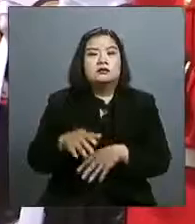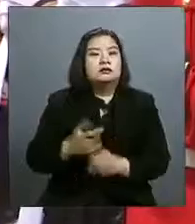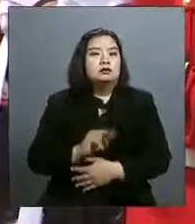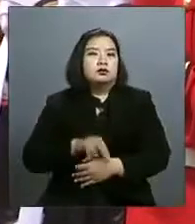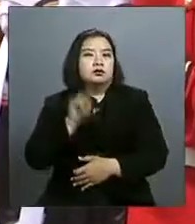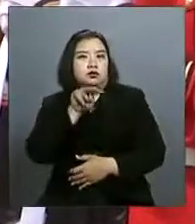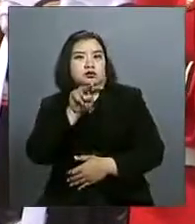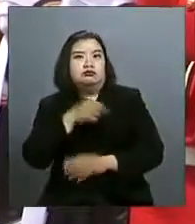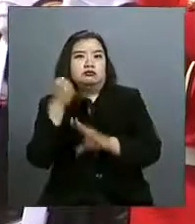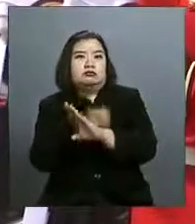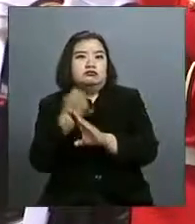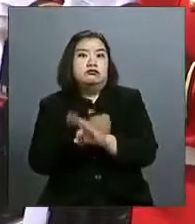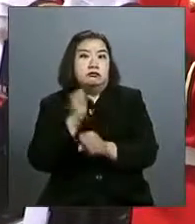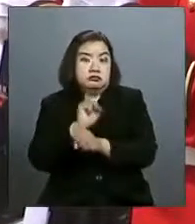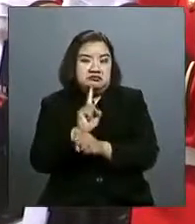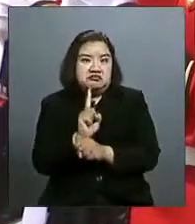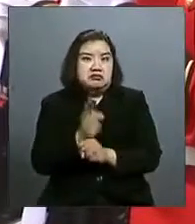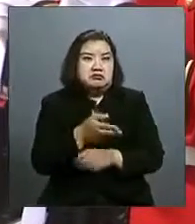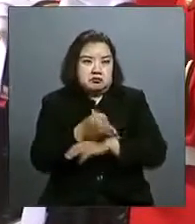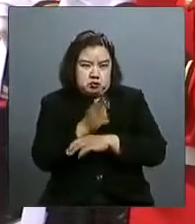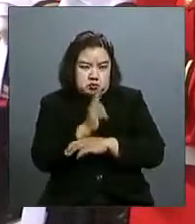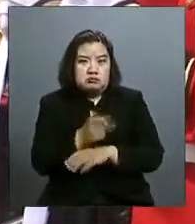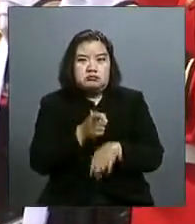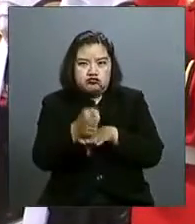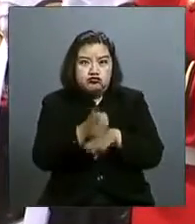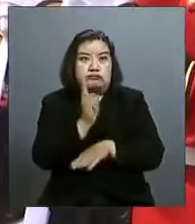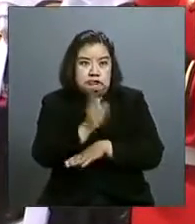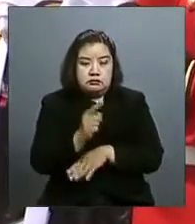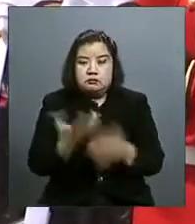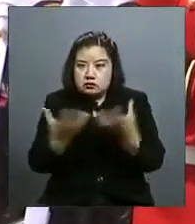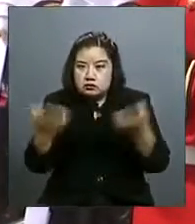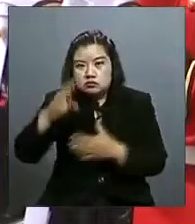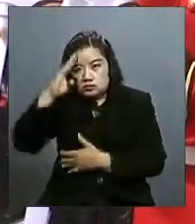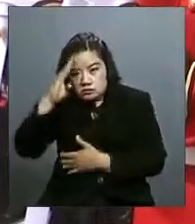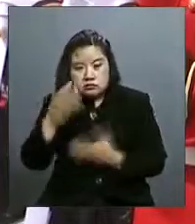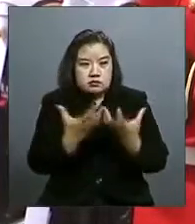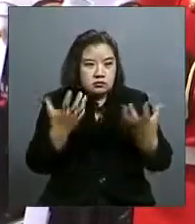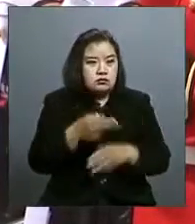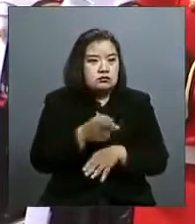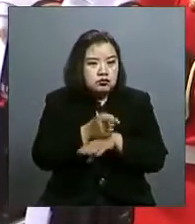ระสุนจริงและชมการจัดแสดงยุทโธปกรณ์ของทั้งสองกองทัพค่ะ